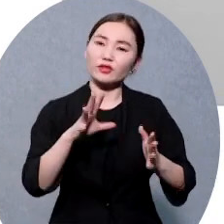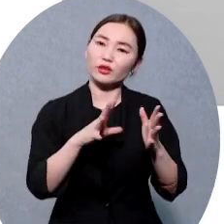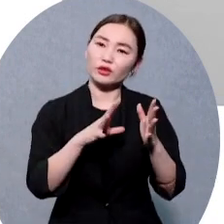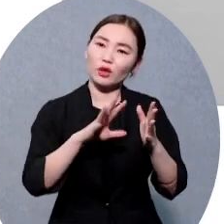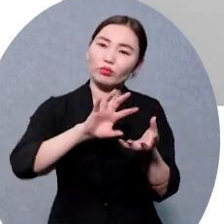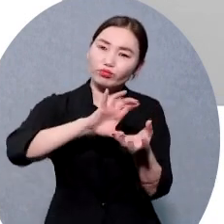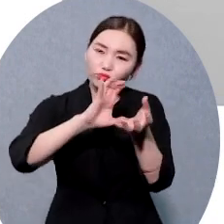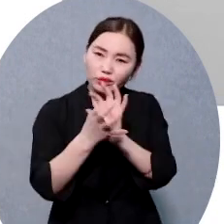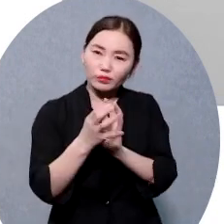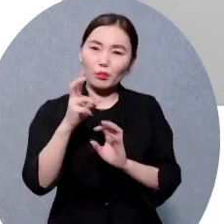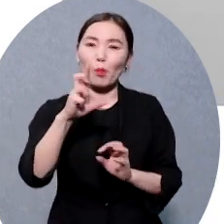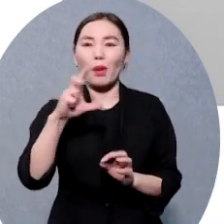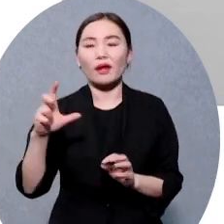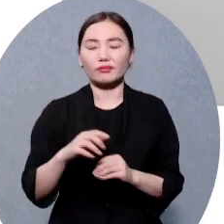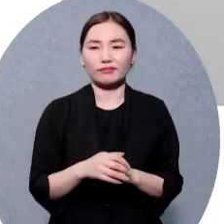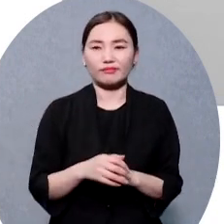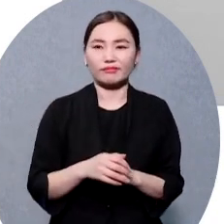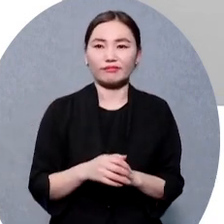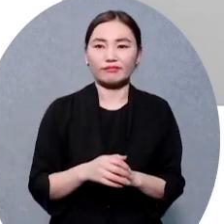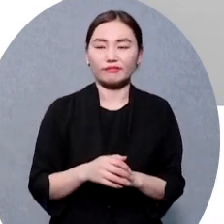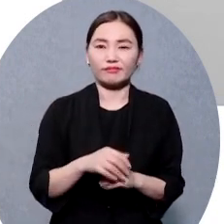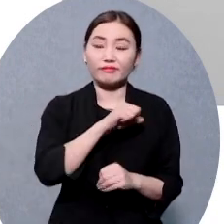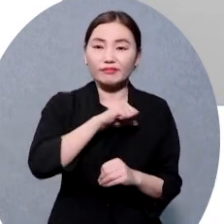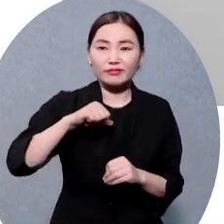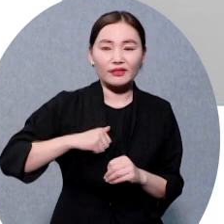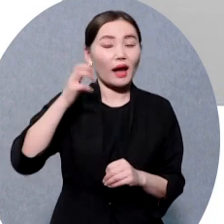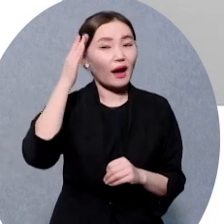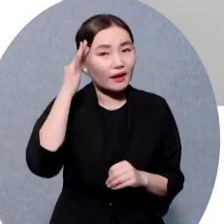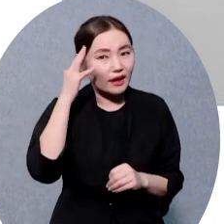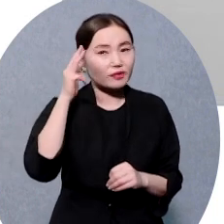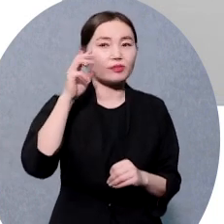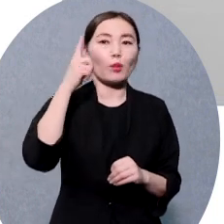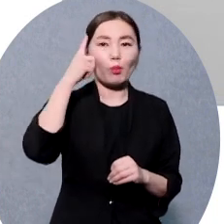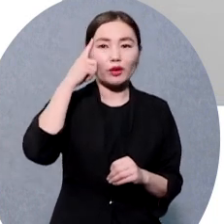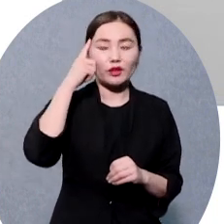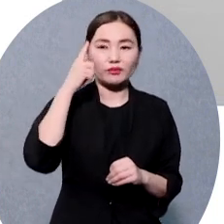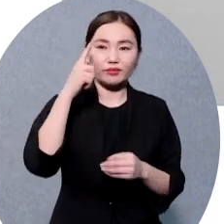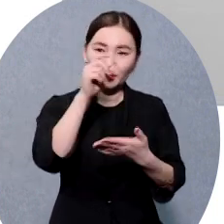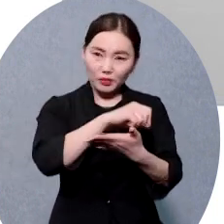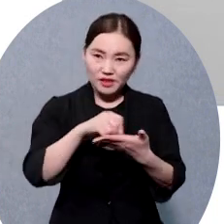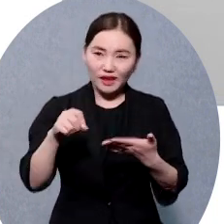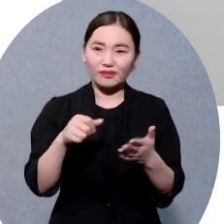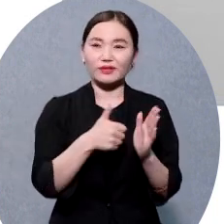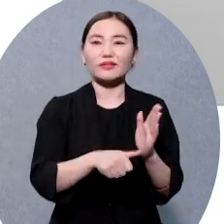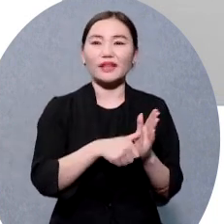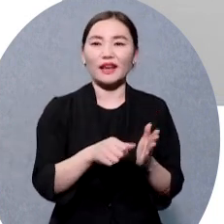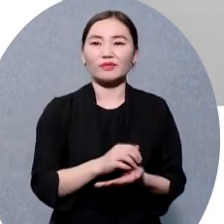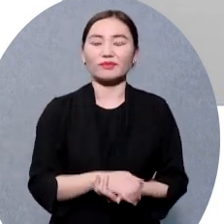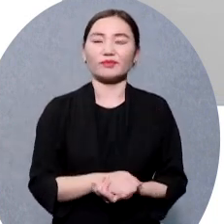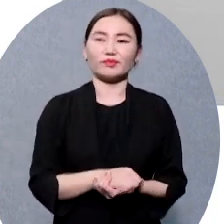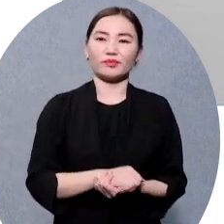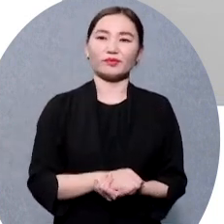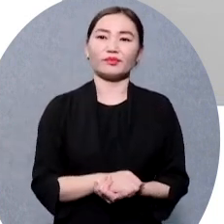эхлээд бүгдээрээ бодлогоо бодоорой. Яаж бодож болоод бодоод энэ хүн амын тоо гаргаж болохоор байна. За өөрөө өөртөө аргаар